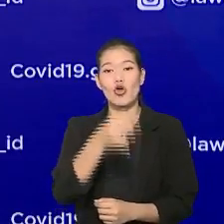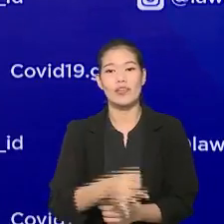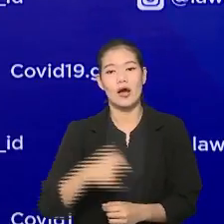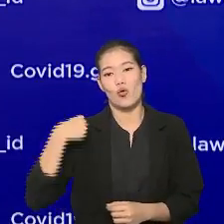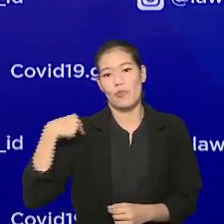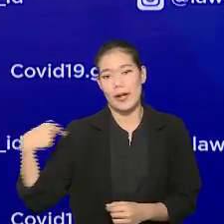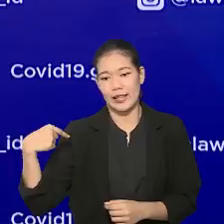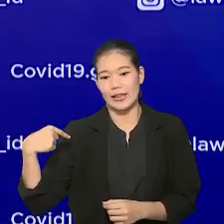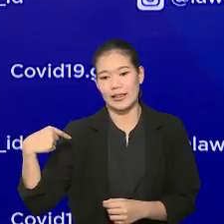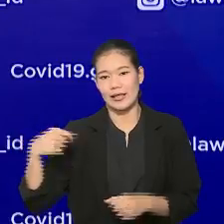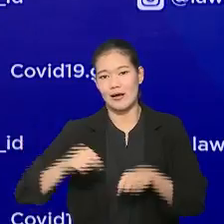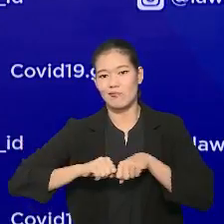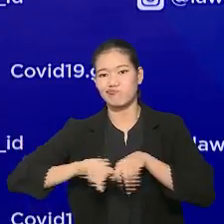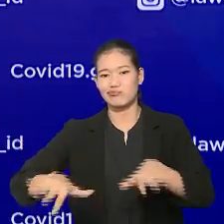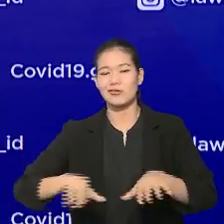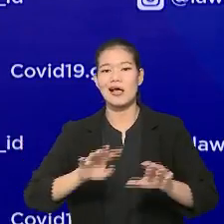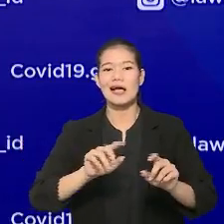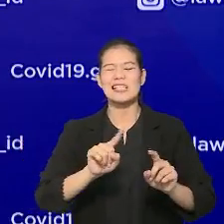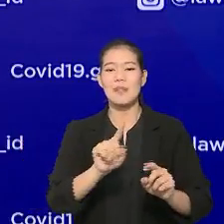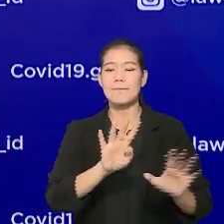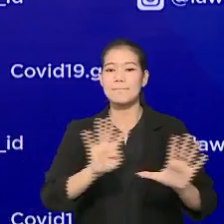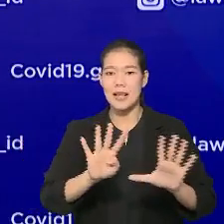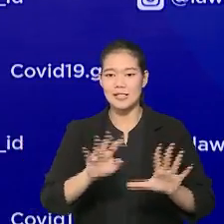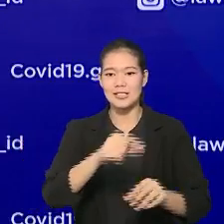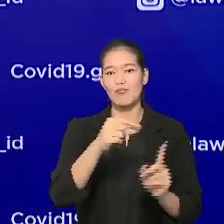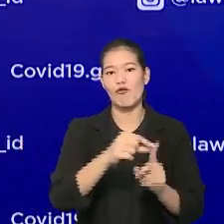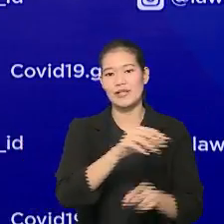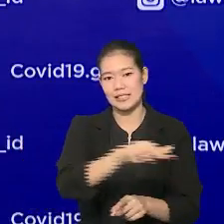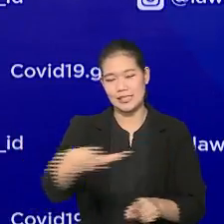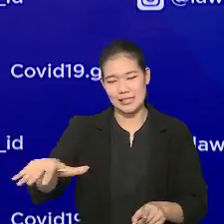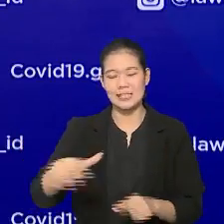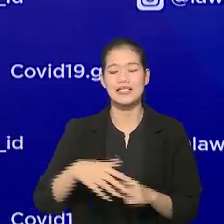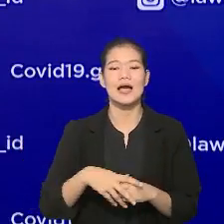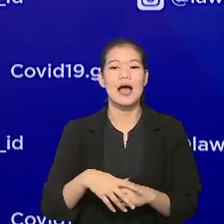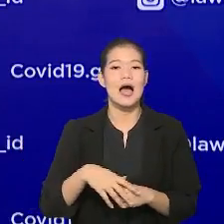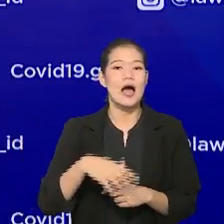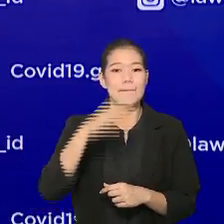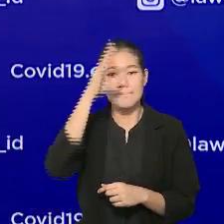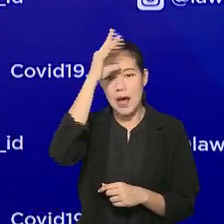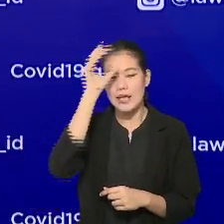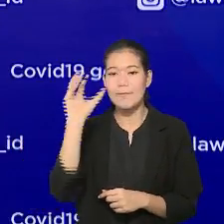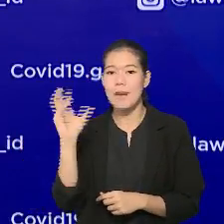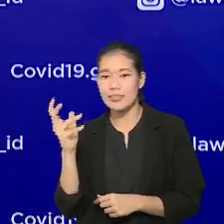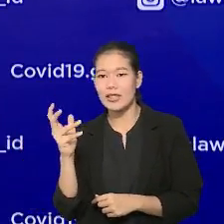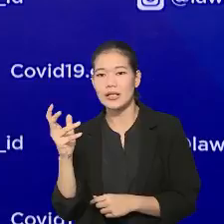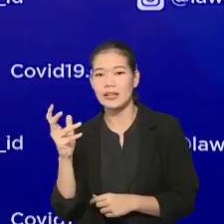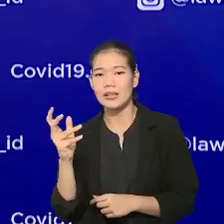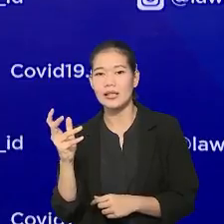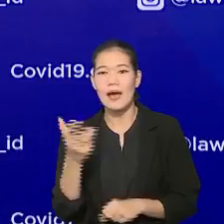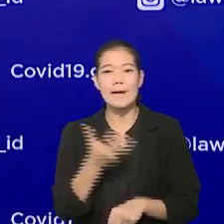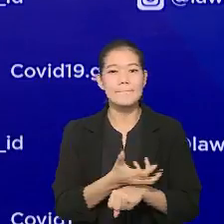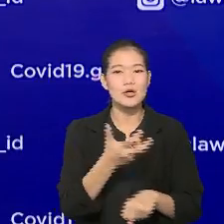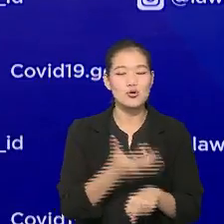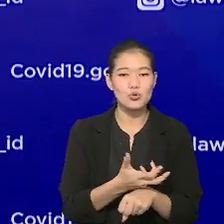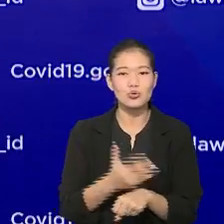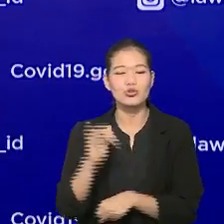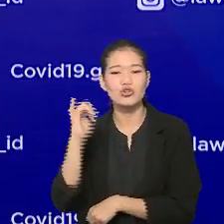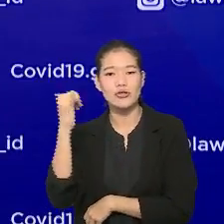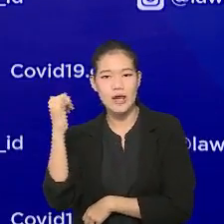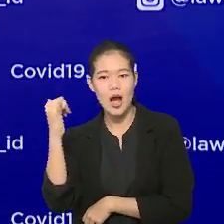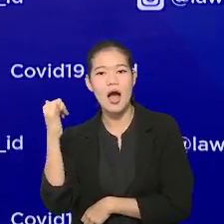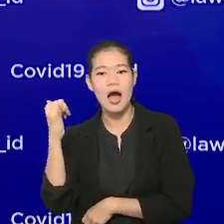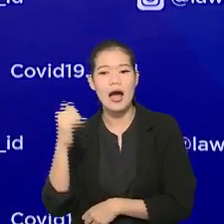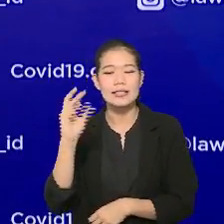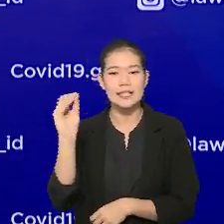kota di 19 provinsi, yaitu Bali, Banten, Bengkulu, Daerah Istimewa